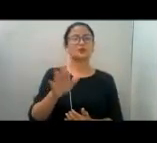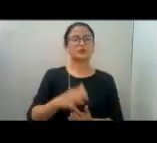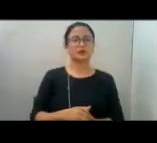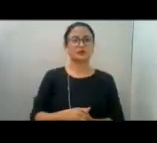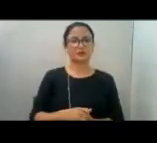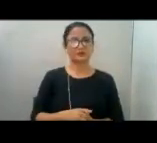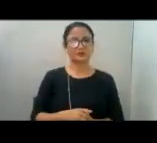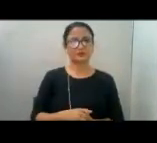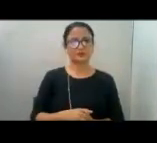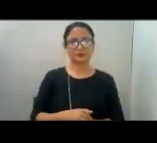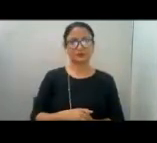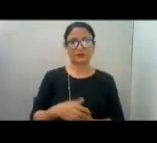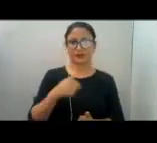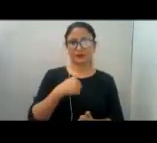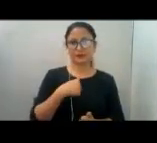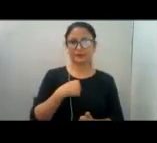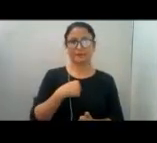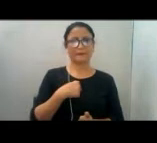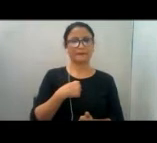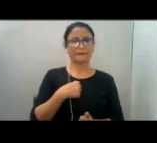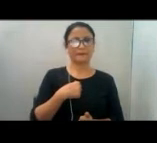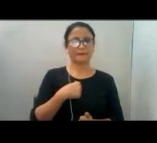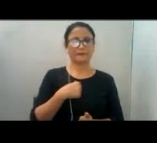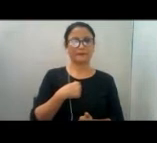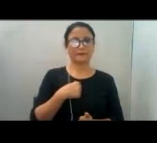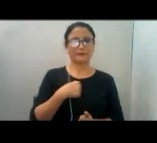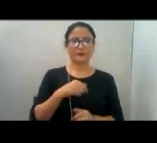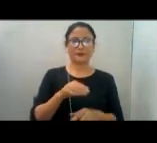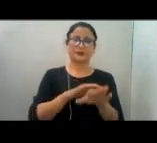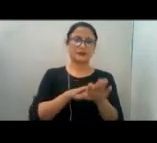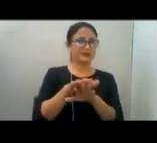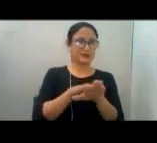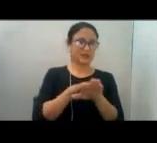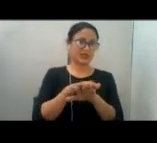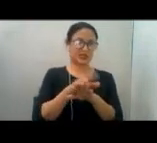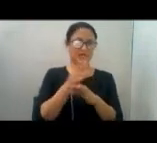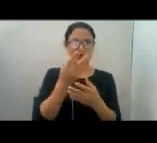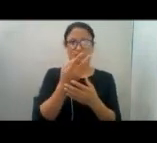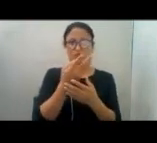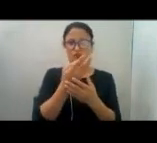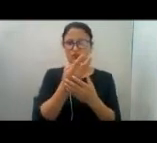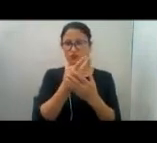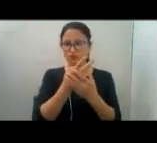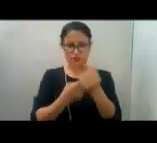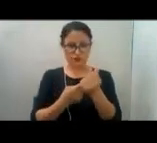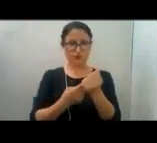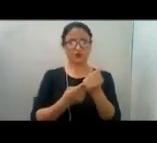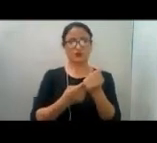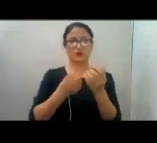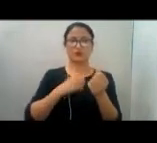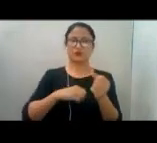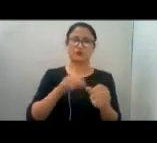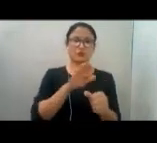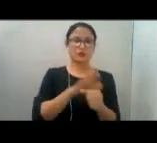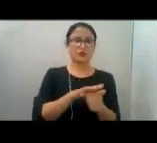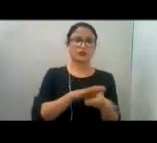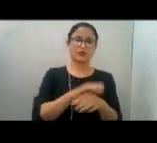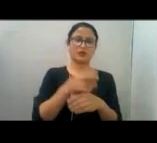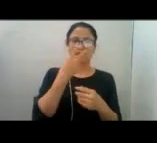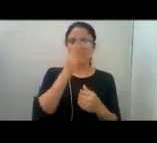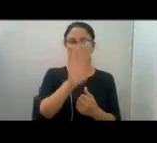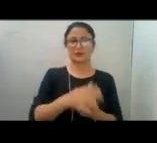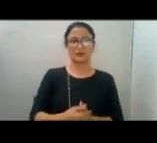चाहिँ हामी कहाँ मल्टिपल त्यो पर्पेट्रेटरहरू चाहिँ धेरै थुप्रै